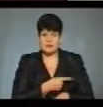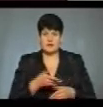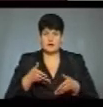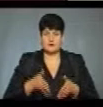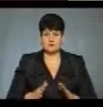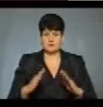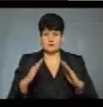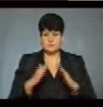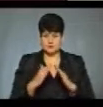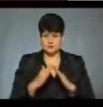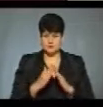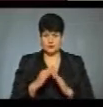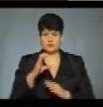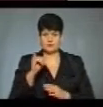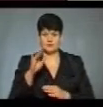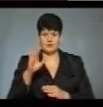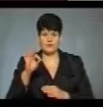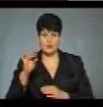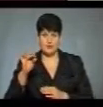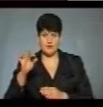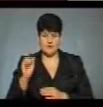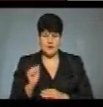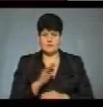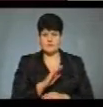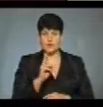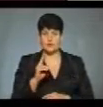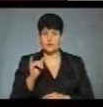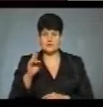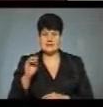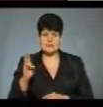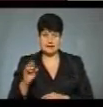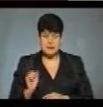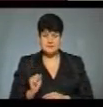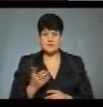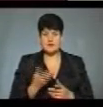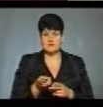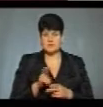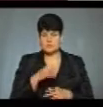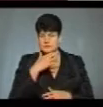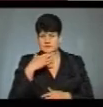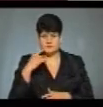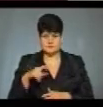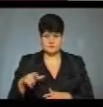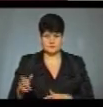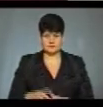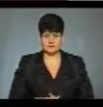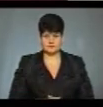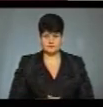Віктора Куценка. На похорон прийшли близько 1000 осіб, повідомив начальник управління охорони здоров'я області Володимир